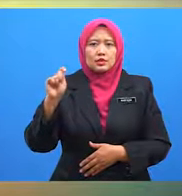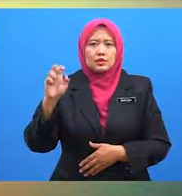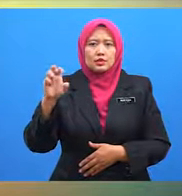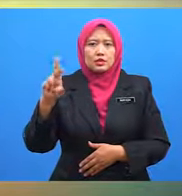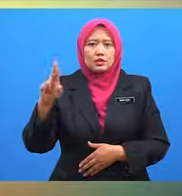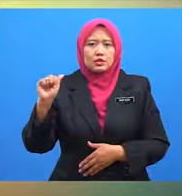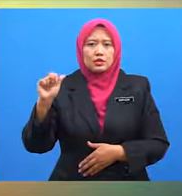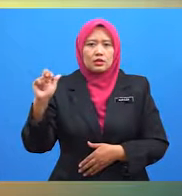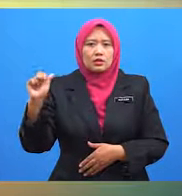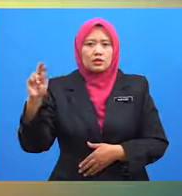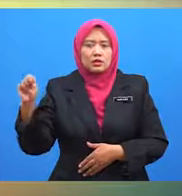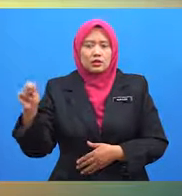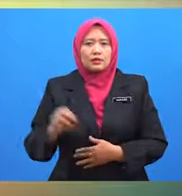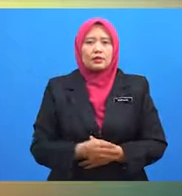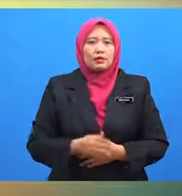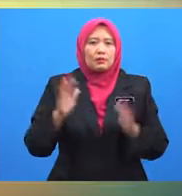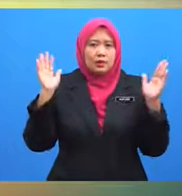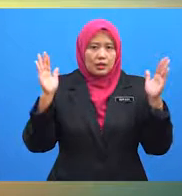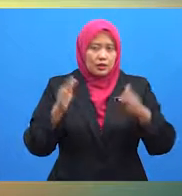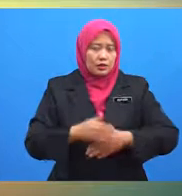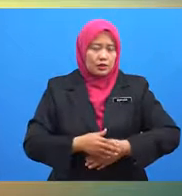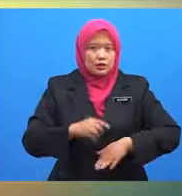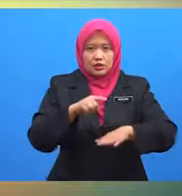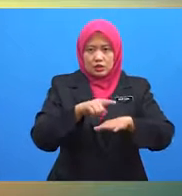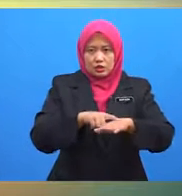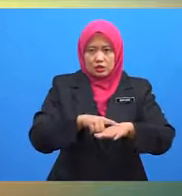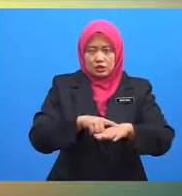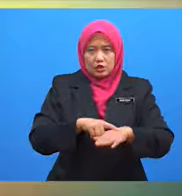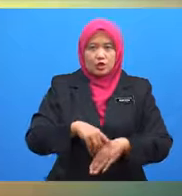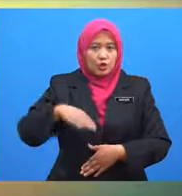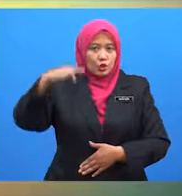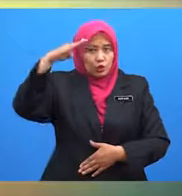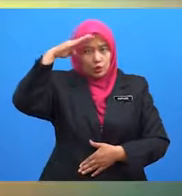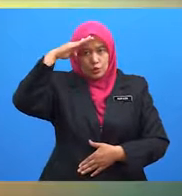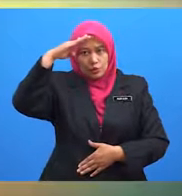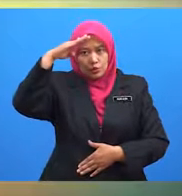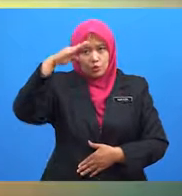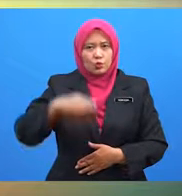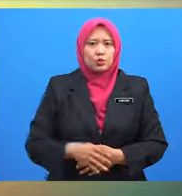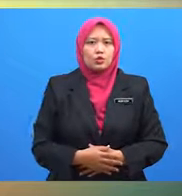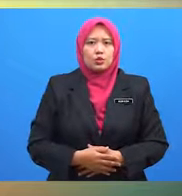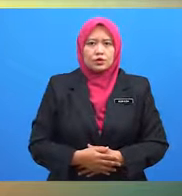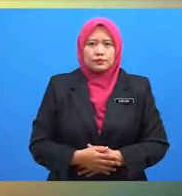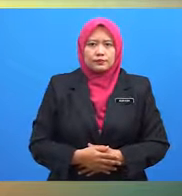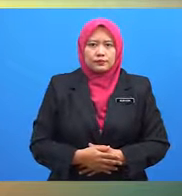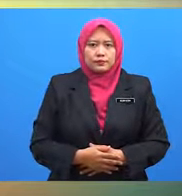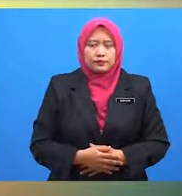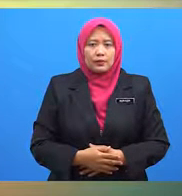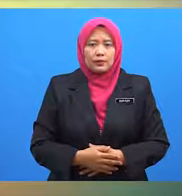menggantikan kesusastraan Melayu yang musnah apabila Melaka ditakluk Portugis pada